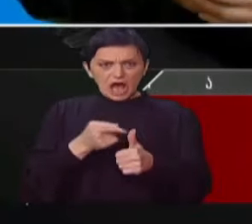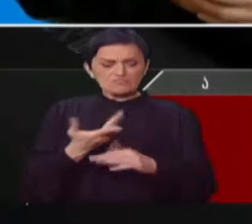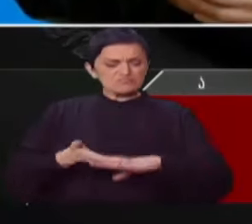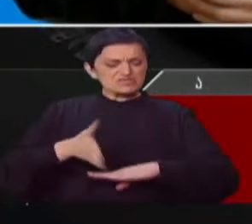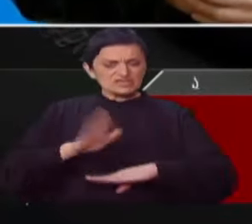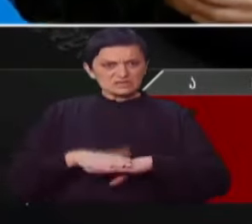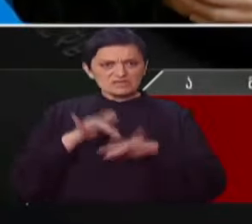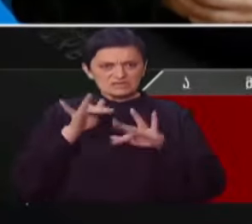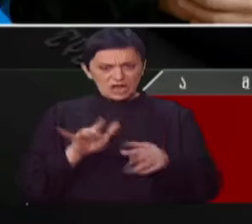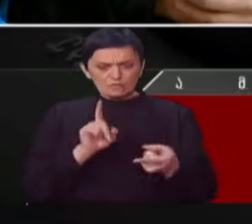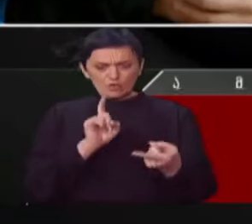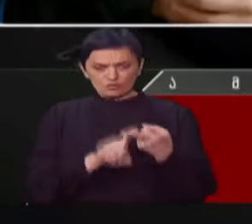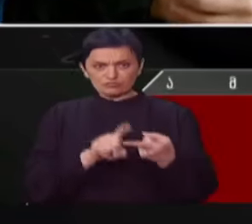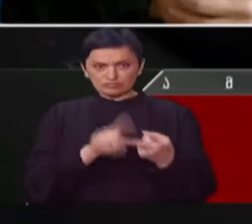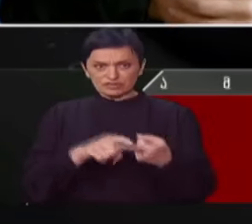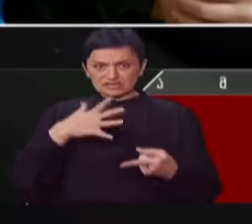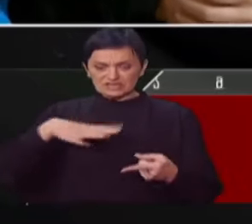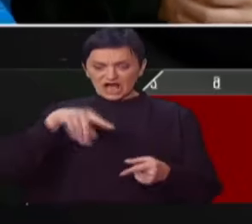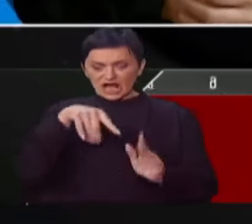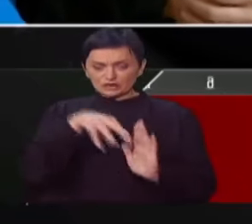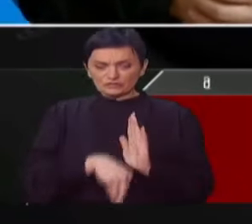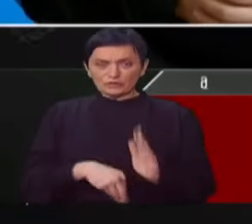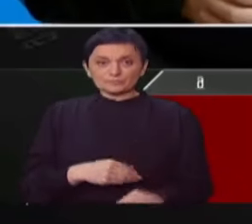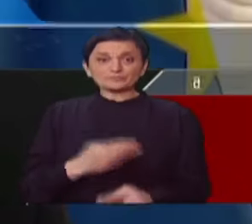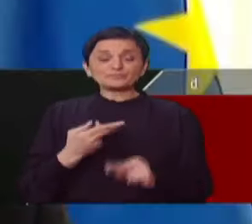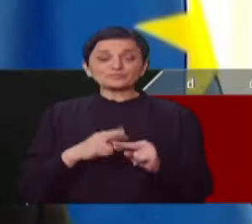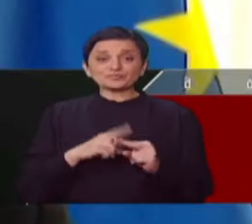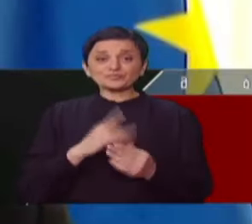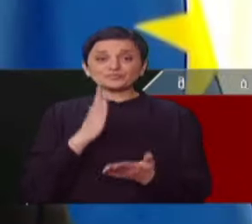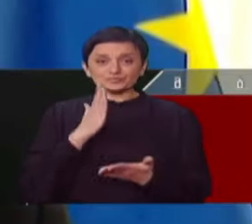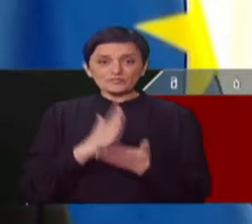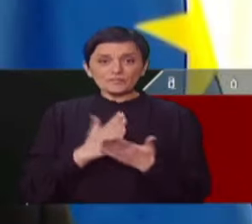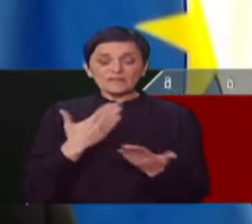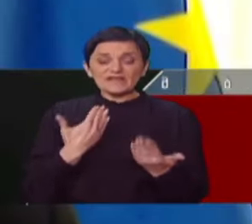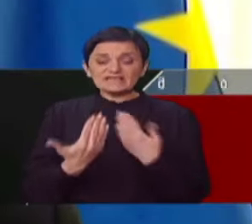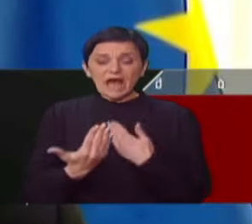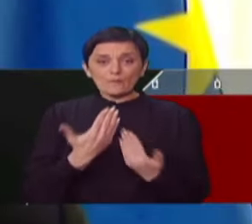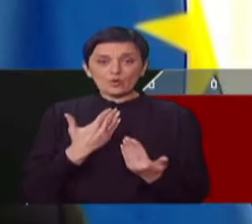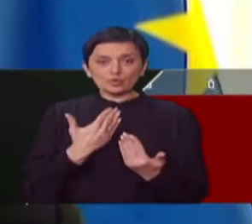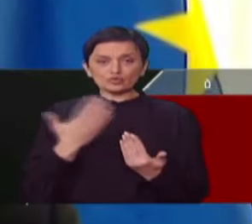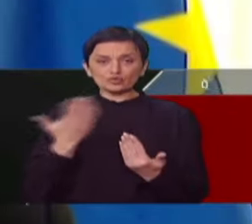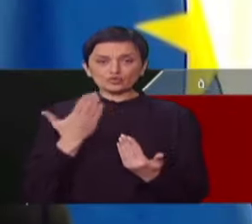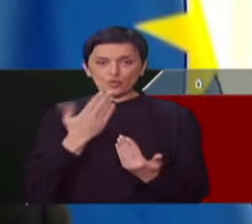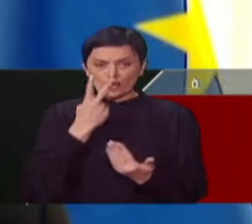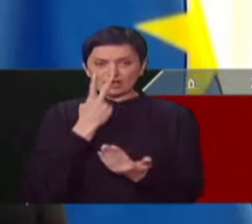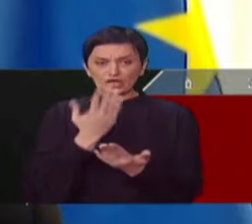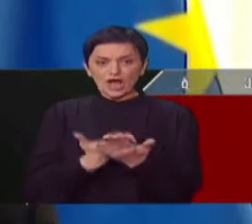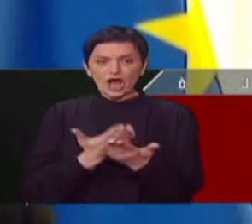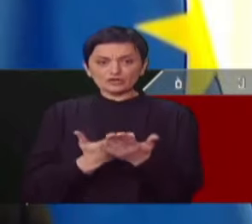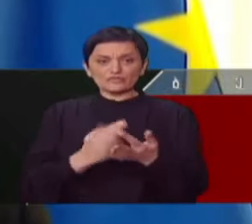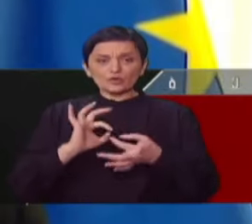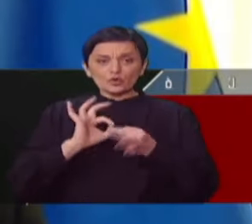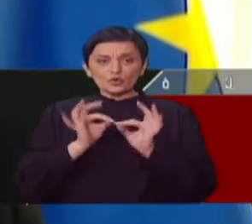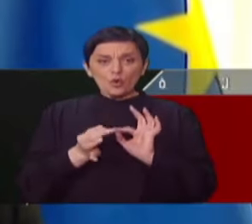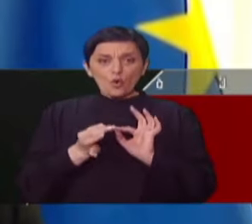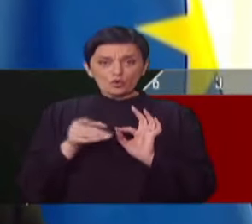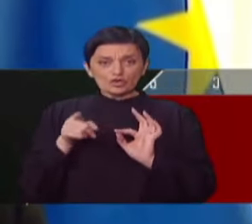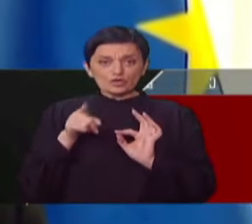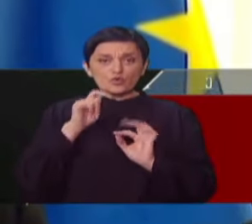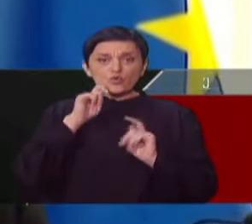მძიმე საქმეები უკავშირდება საქართველოში. ეს არის დამოკიდებულება, რომელსაც აჩვენებს კონკრეტულად ეს